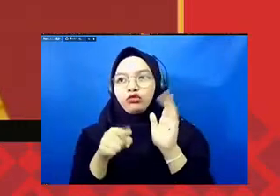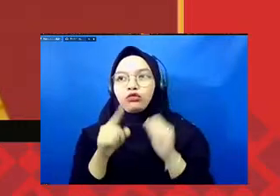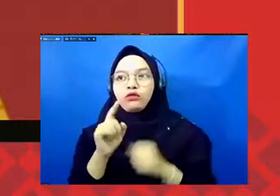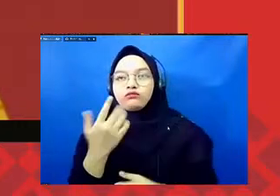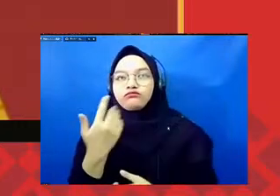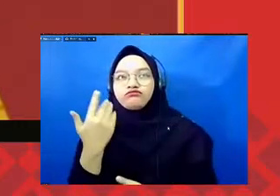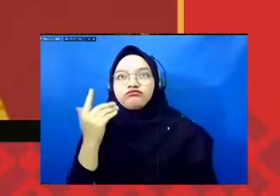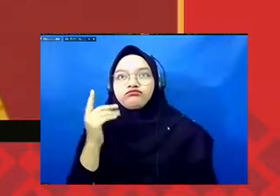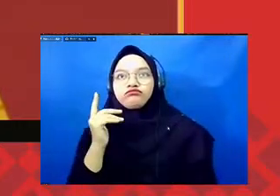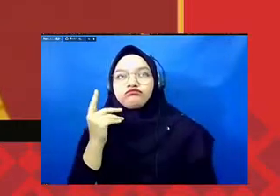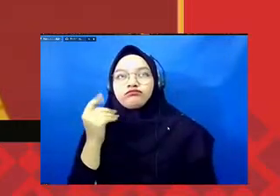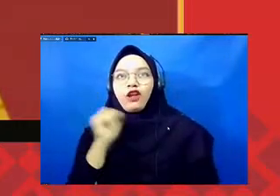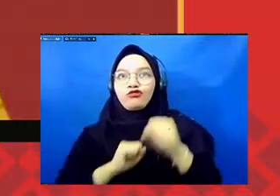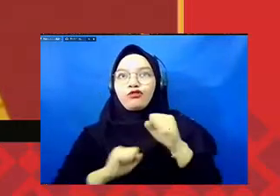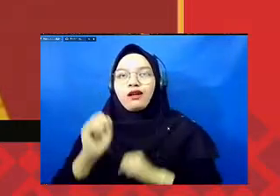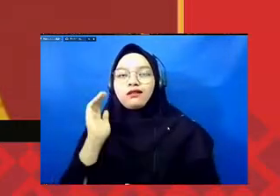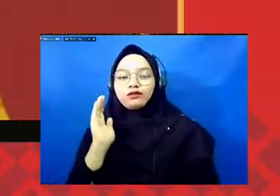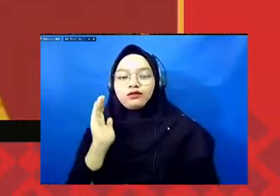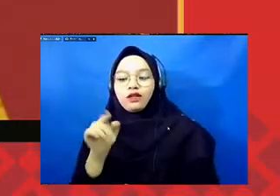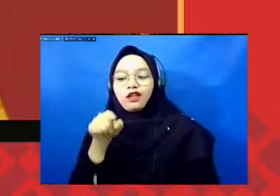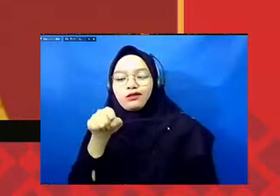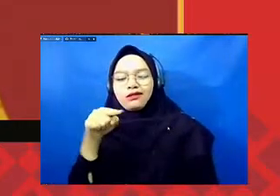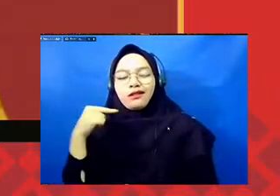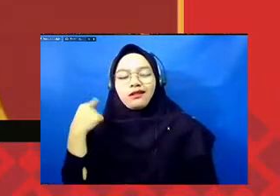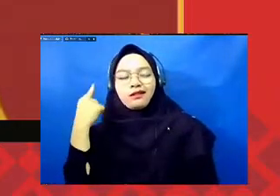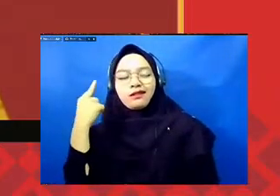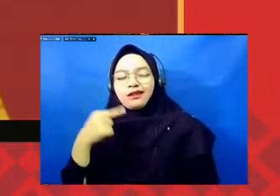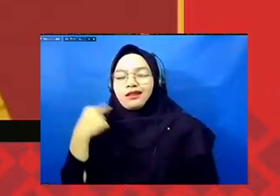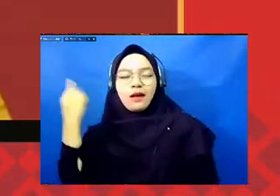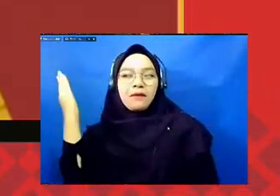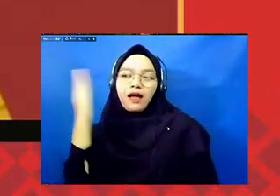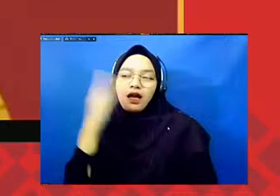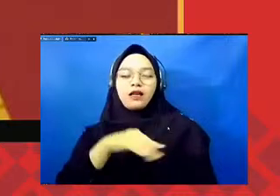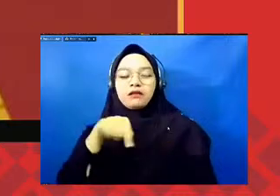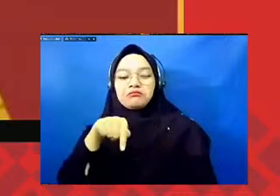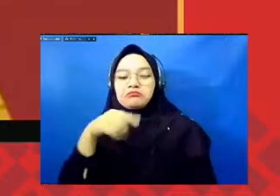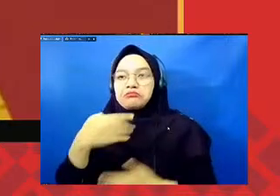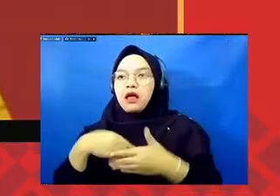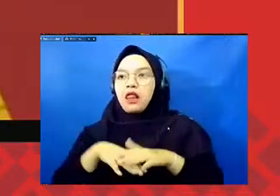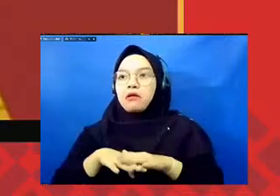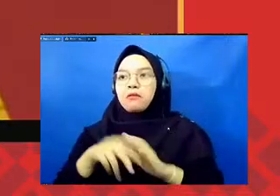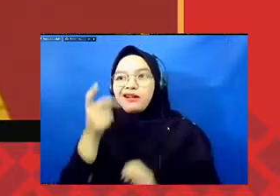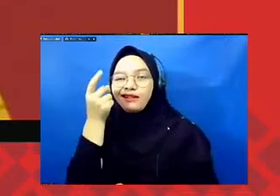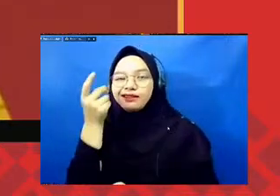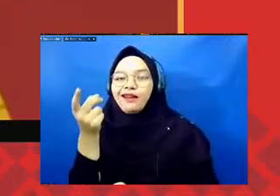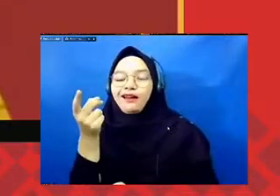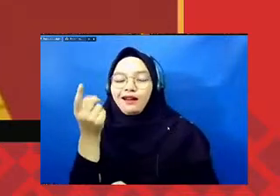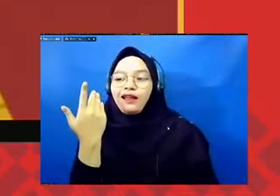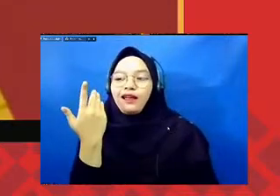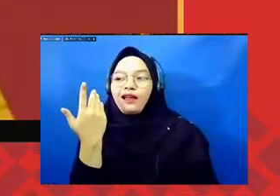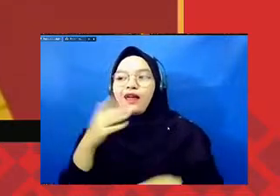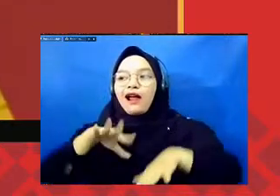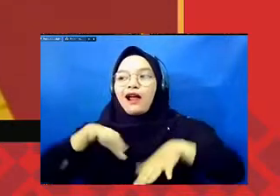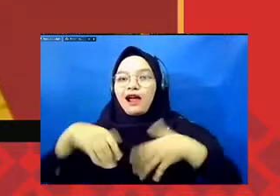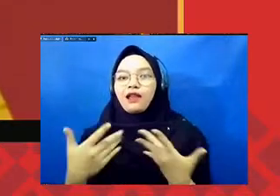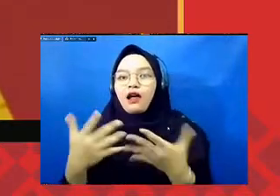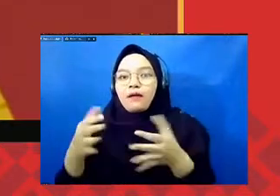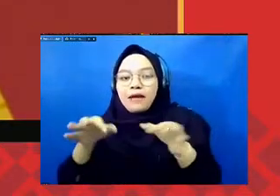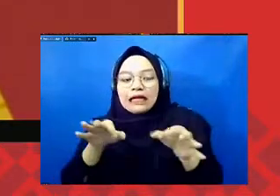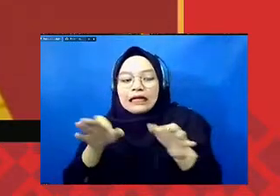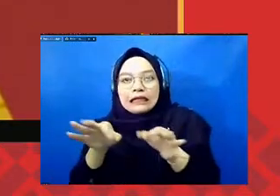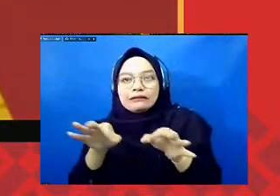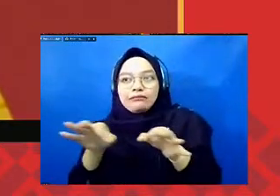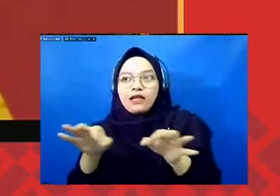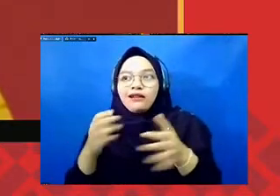dilakukan tiap hari di dalam perencanaan atau di dalam manajemen dari suatu kota